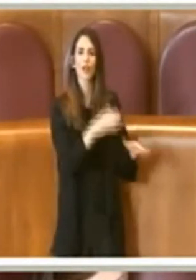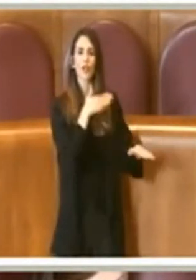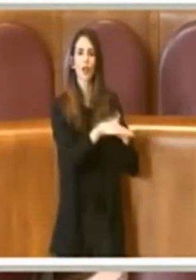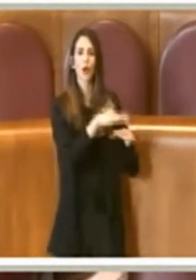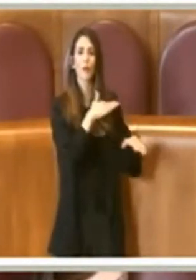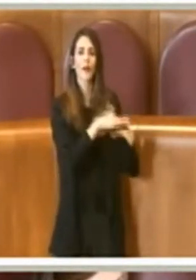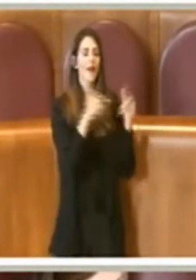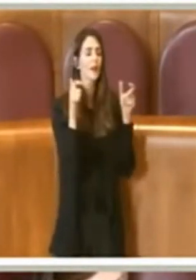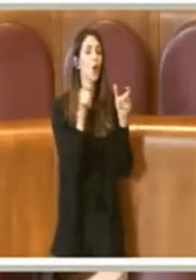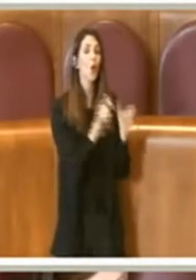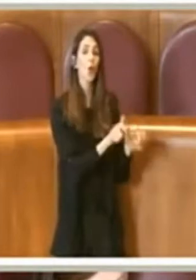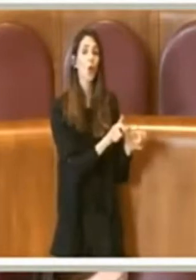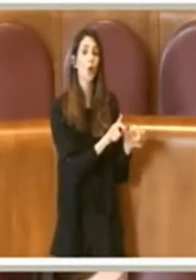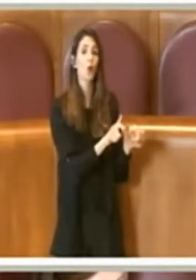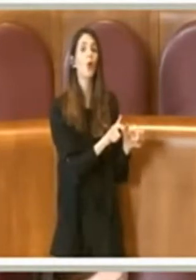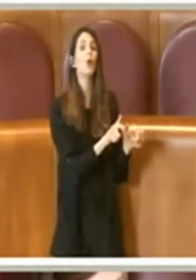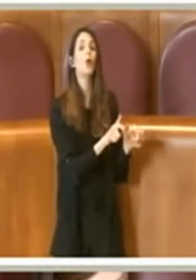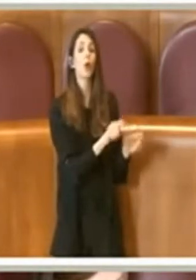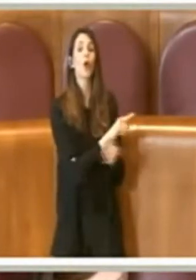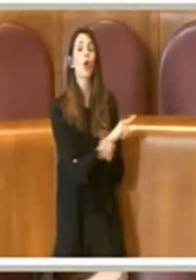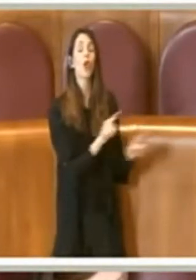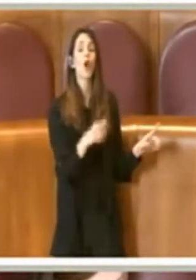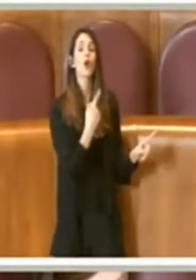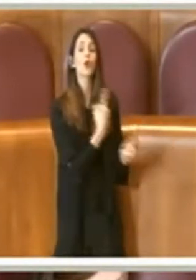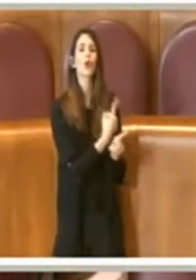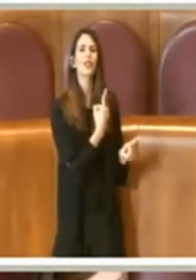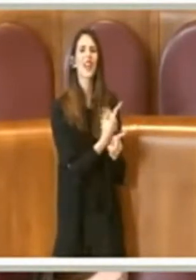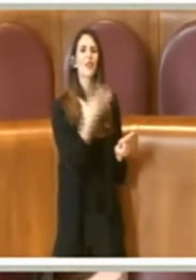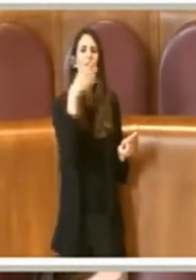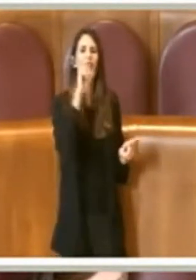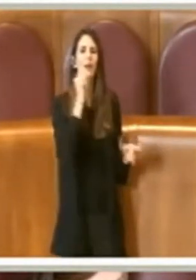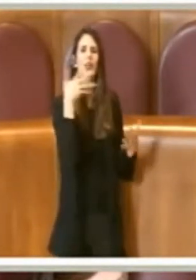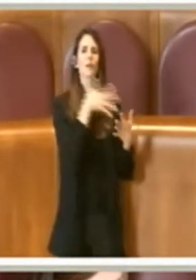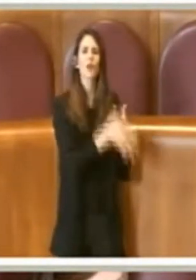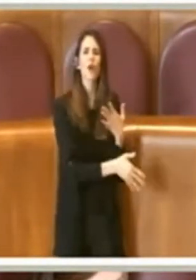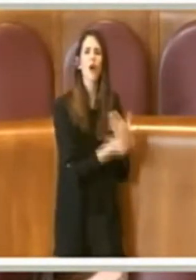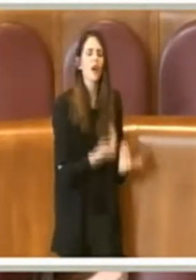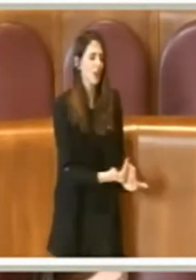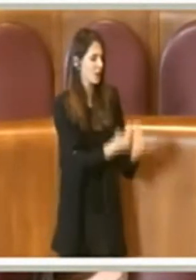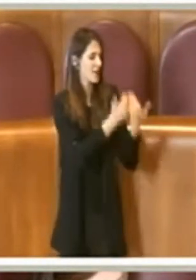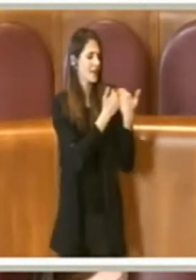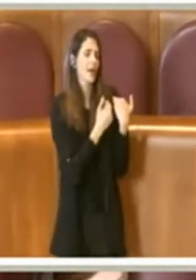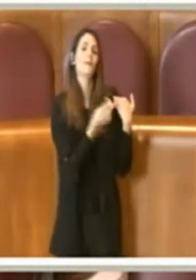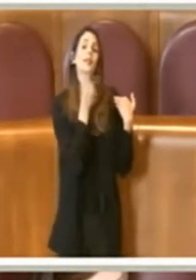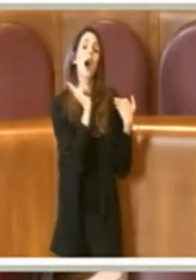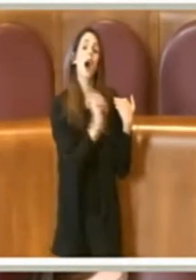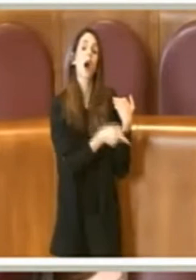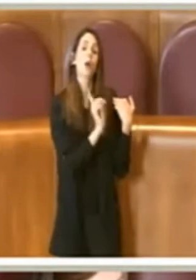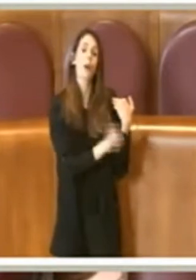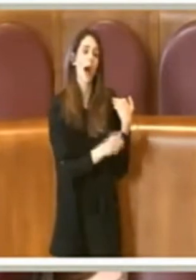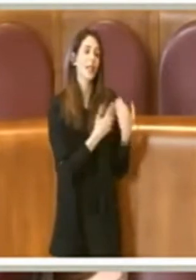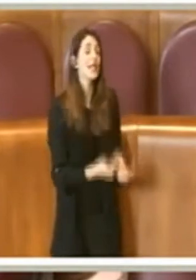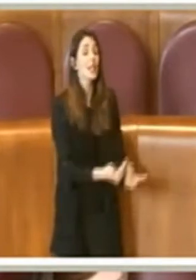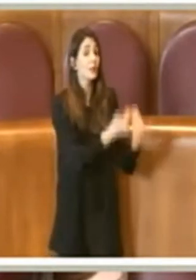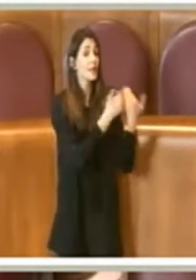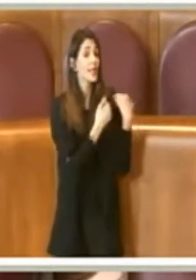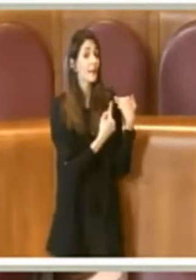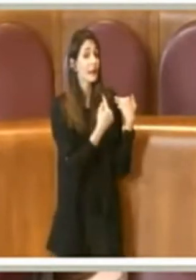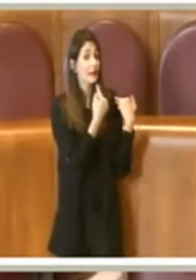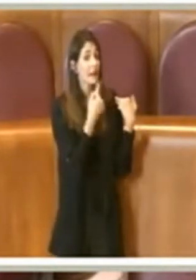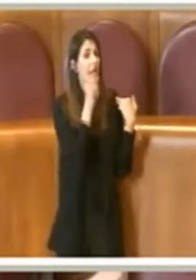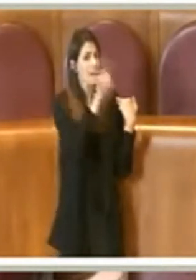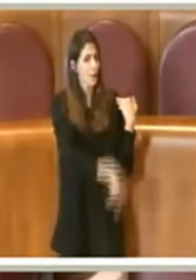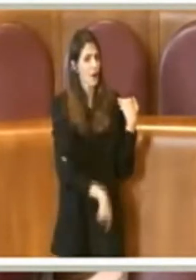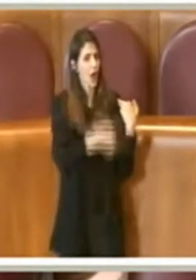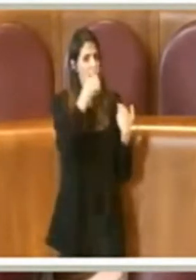e devono andare a capire quali sono le responsabilità su quello che è avvenuto e c'è anche la Procura sopra, quindi laddove